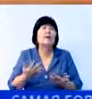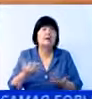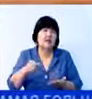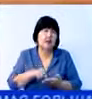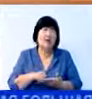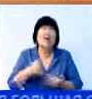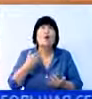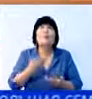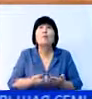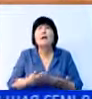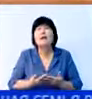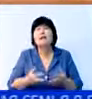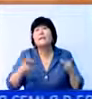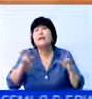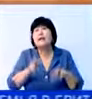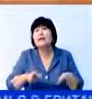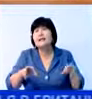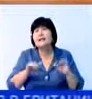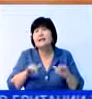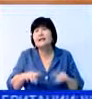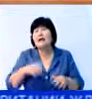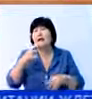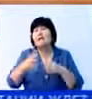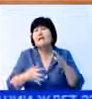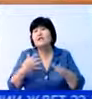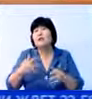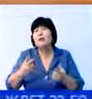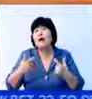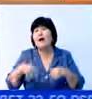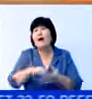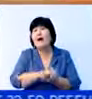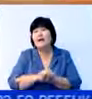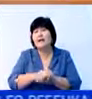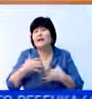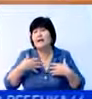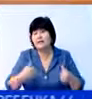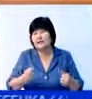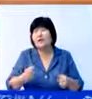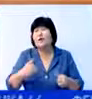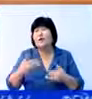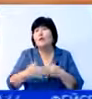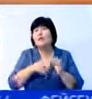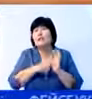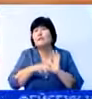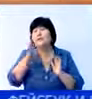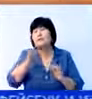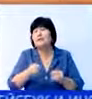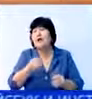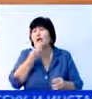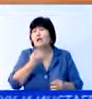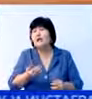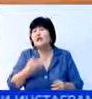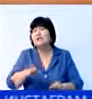По данным исследованиям Всемирной организации здравоохранения, около 70%